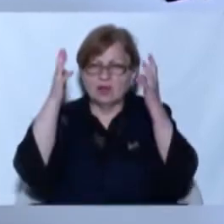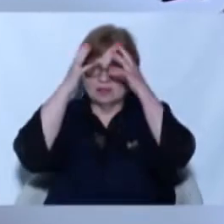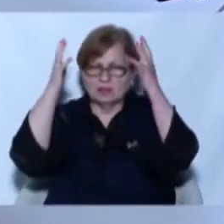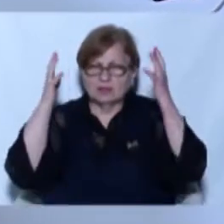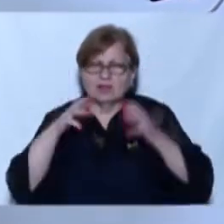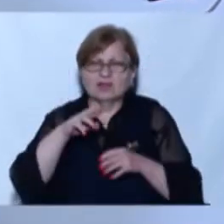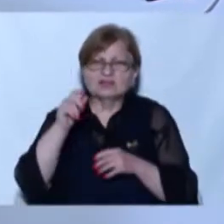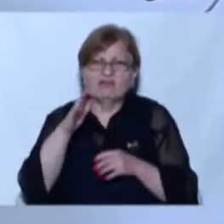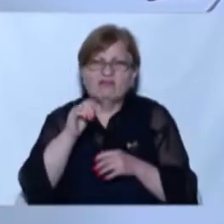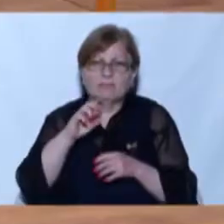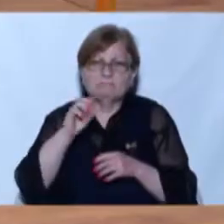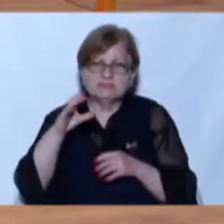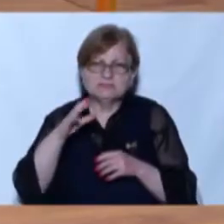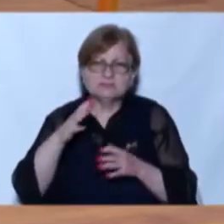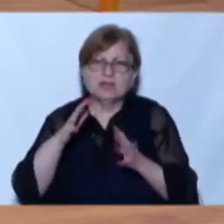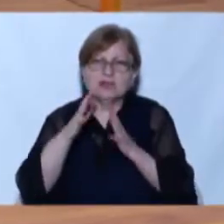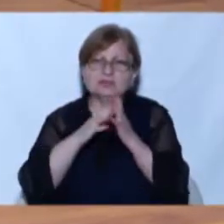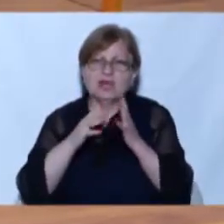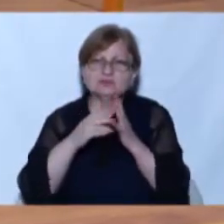Მოდით ვივარაუდოთ, რა